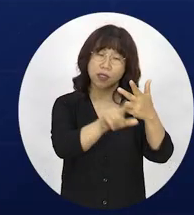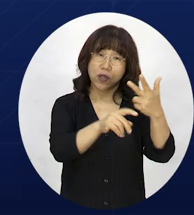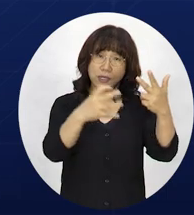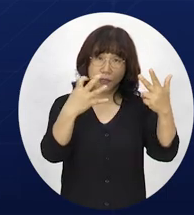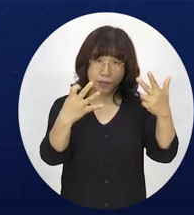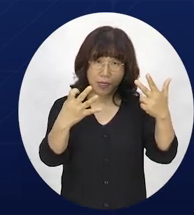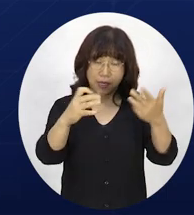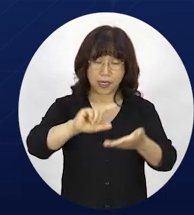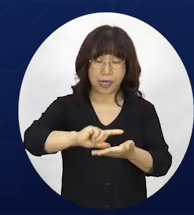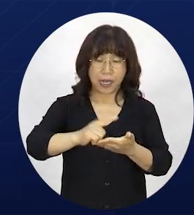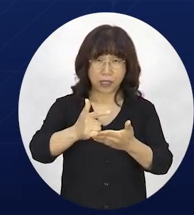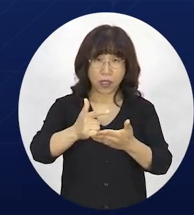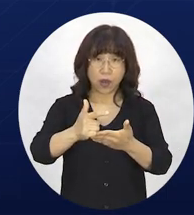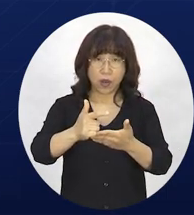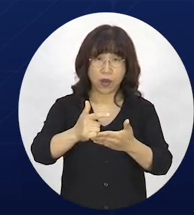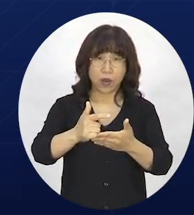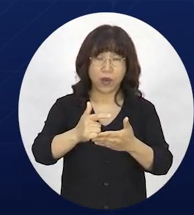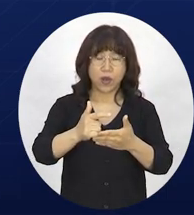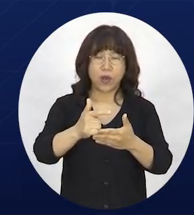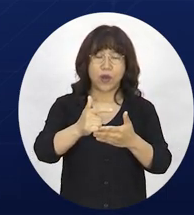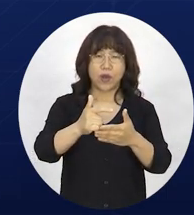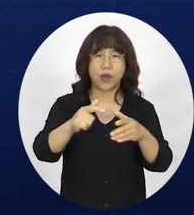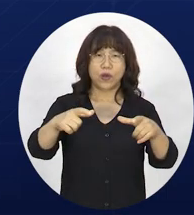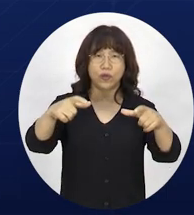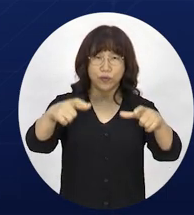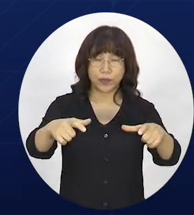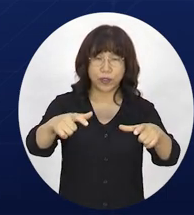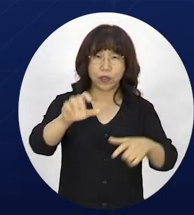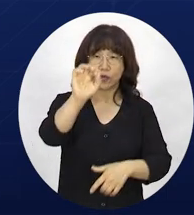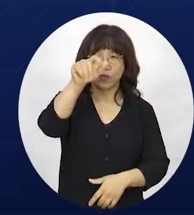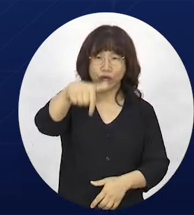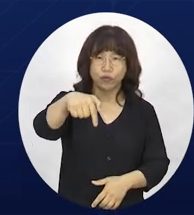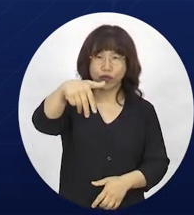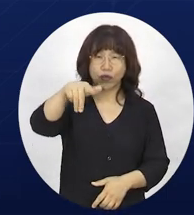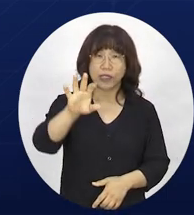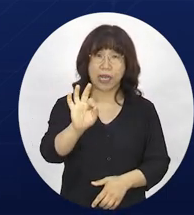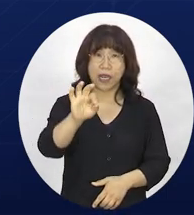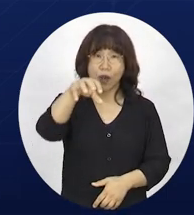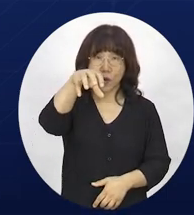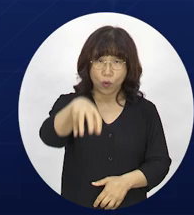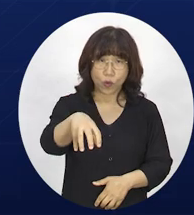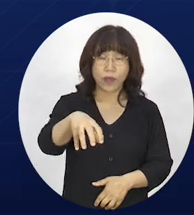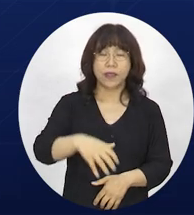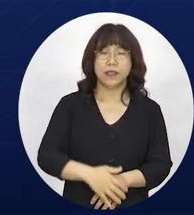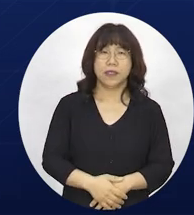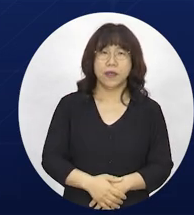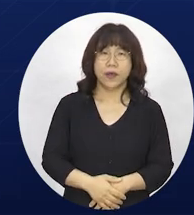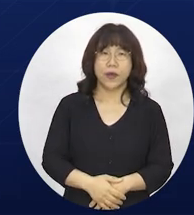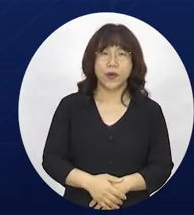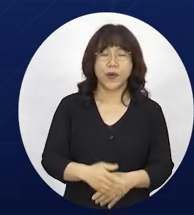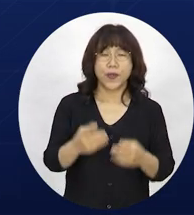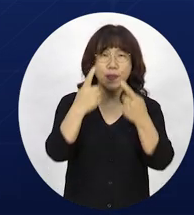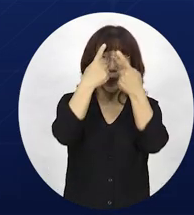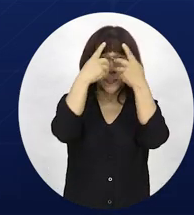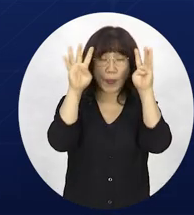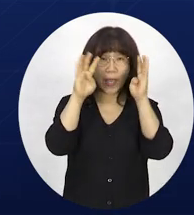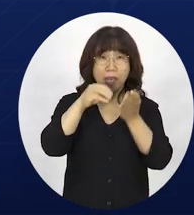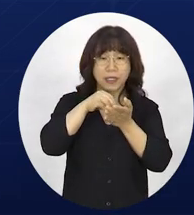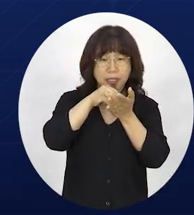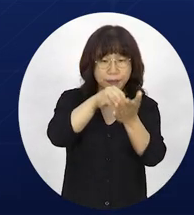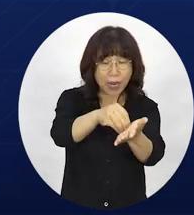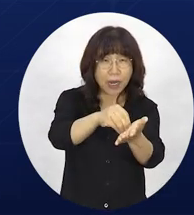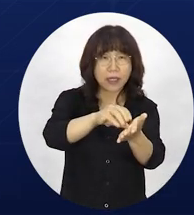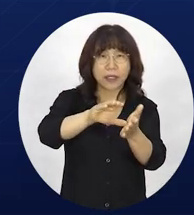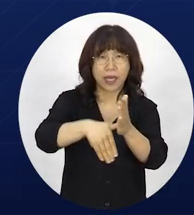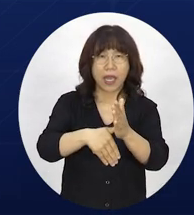오는 7월 14일 강서구민회관 우장홀에서 복잡해진 입시 전형으로 어려움을 겪고 있는 지역 내 수험생과